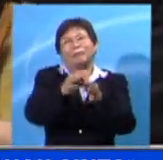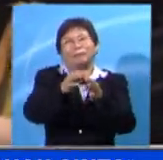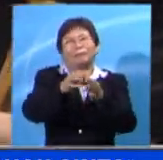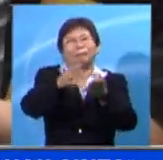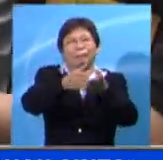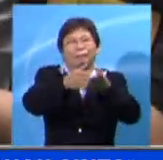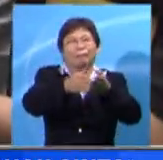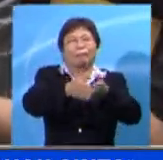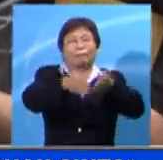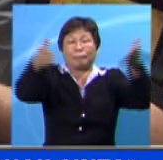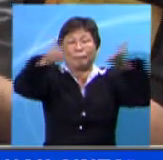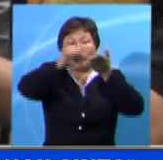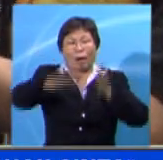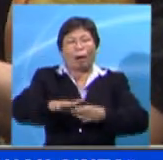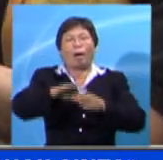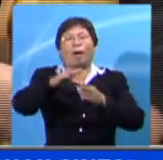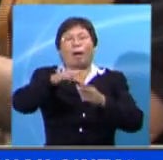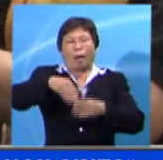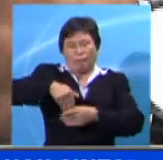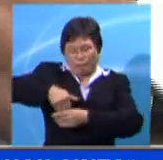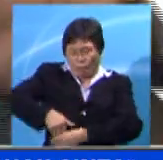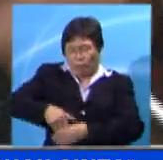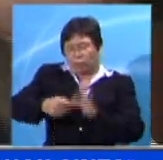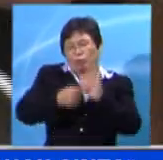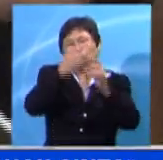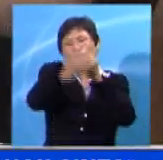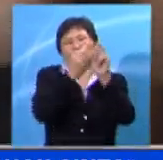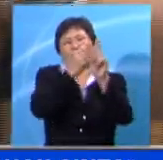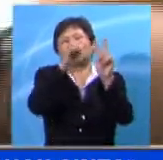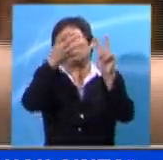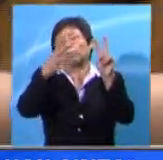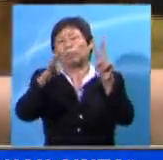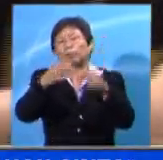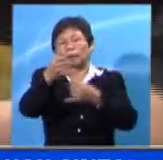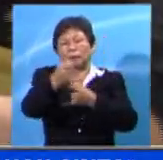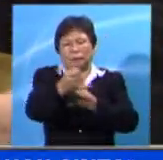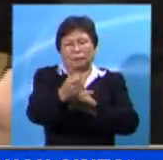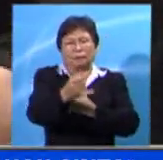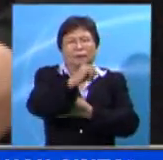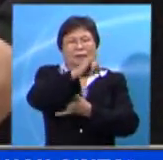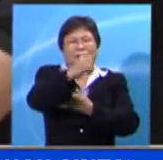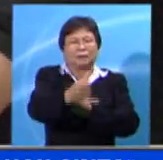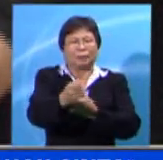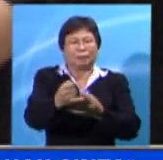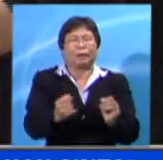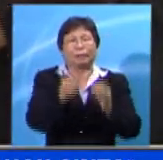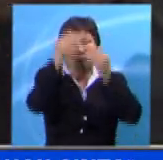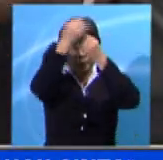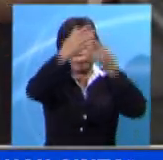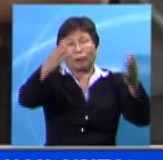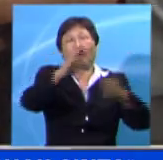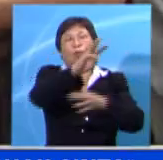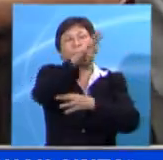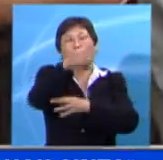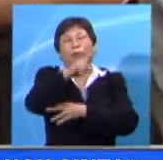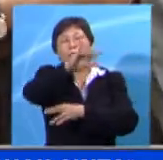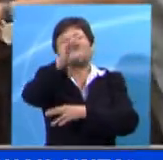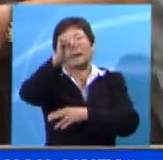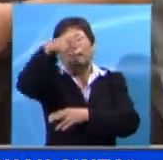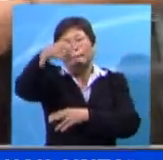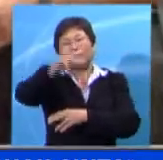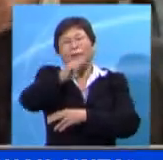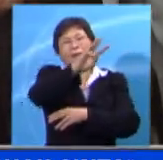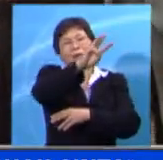merasmikan program pocket show 2014 anjuran jabatan penerangan wilayah Persekutuan Kuala Lumpur Japan